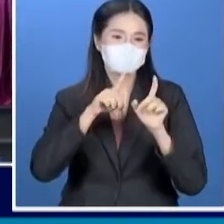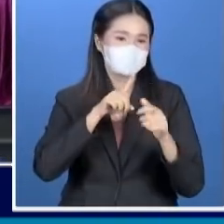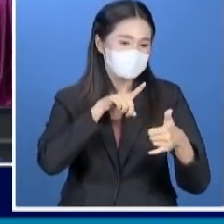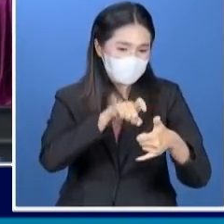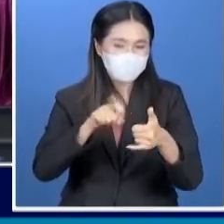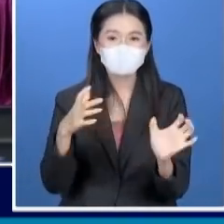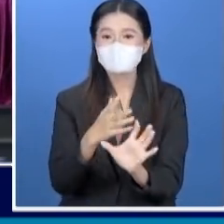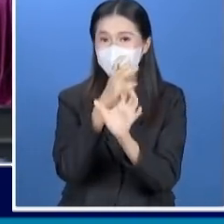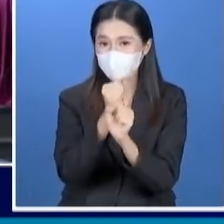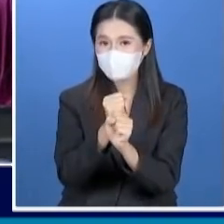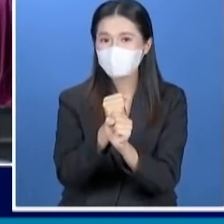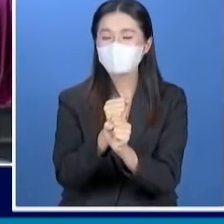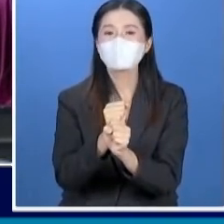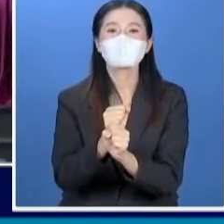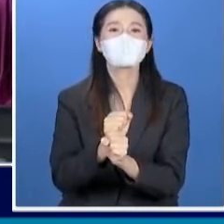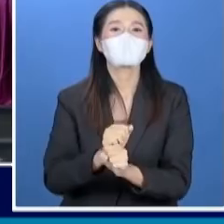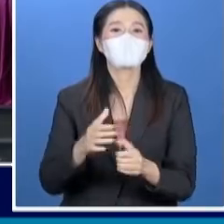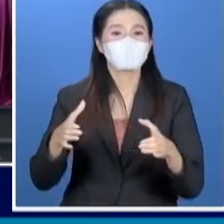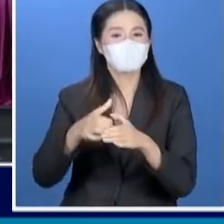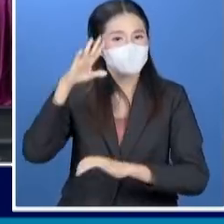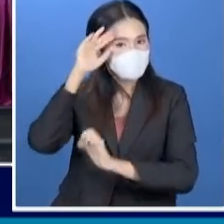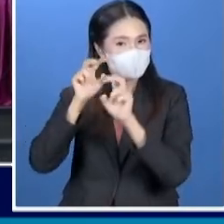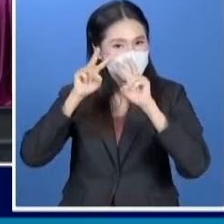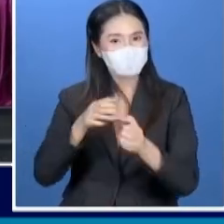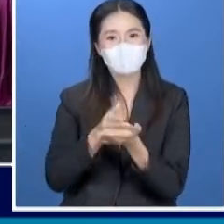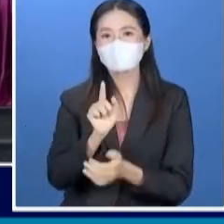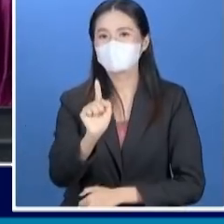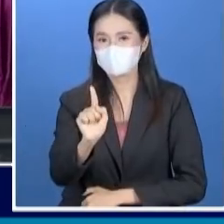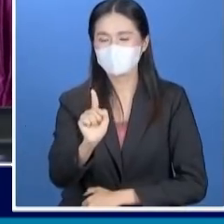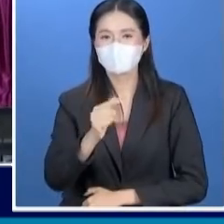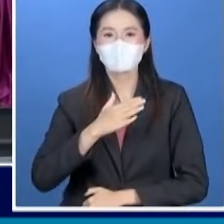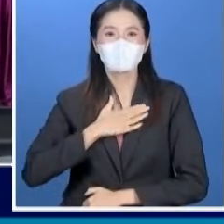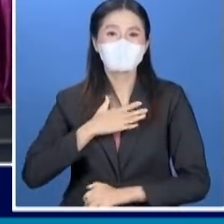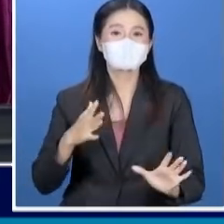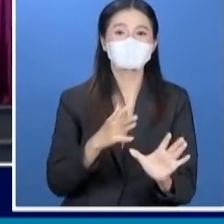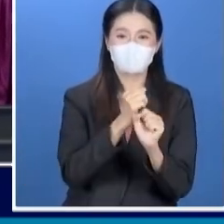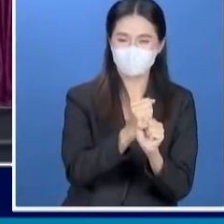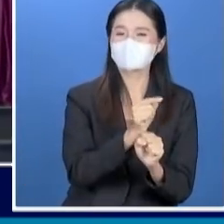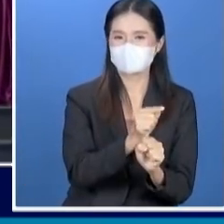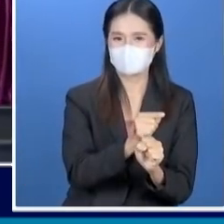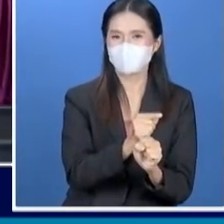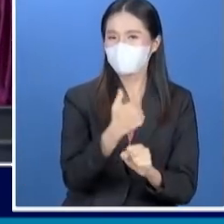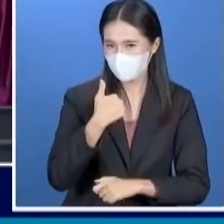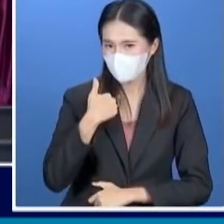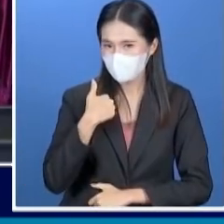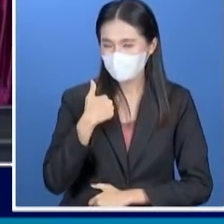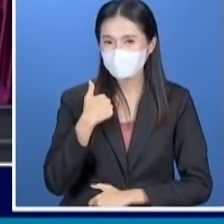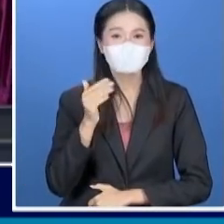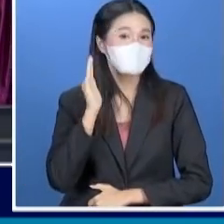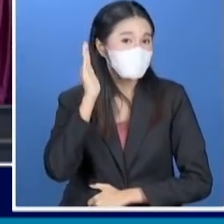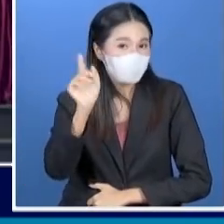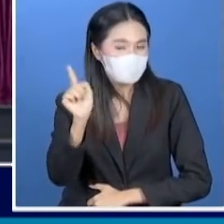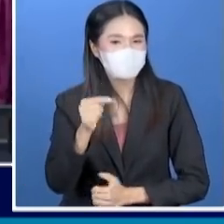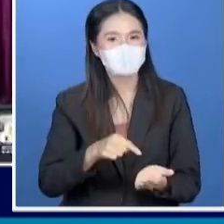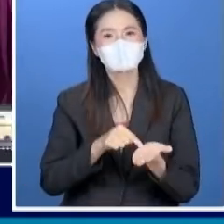และสรุปการสำนวนของคณะสืบสวนสอบสวนของตำรวจภาค1นะครับเป็นแค่ส่วนหนึ่งนะครับหลังจากนี้เราจะมีการ